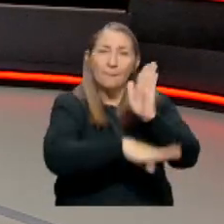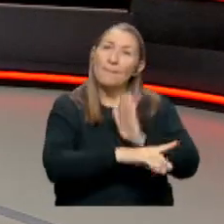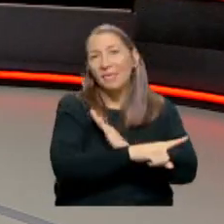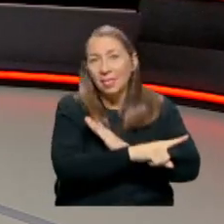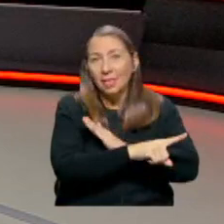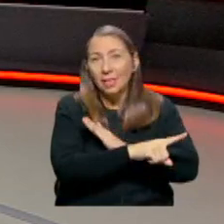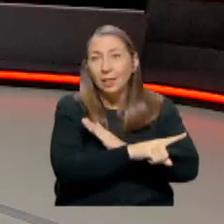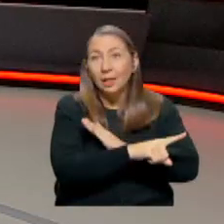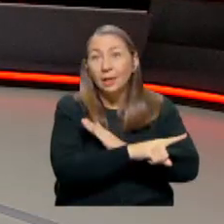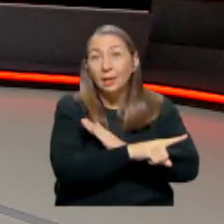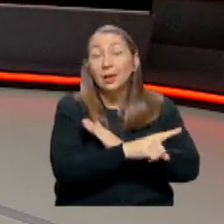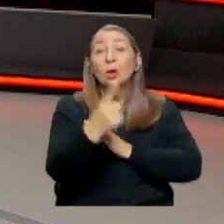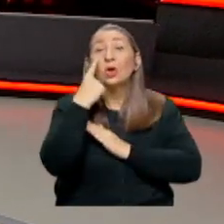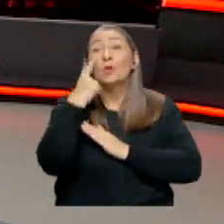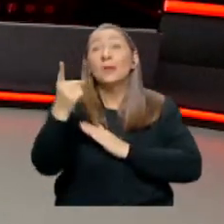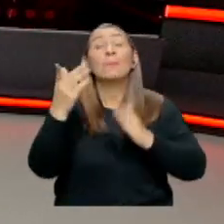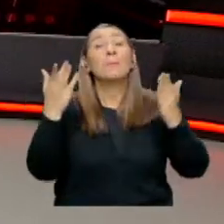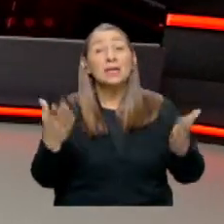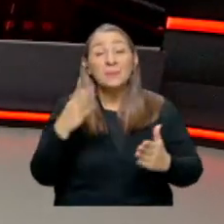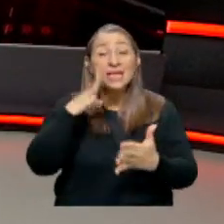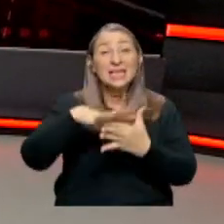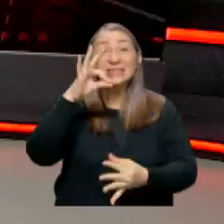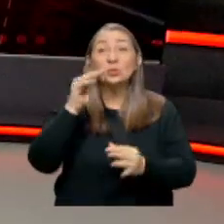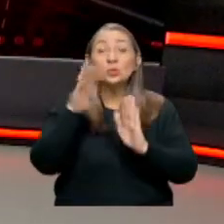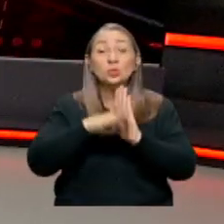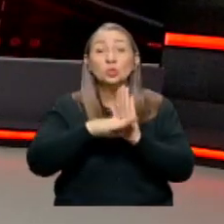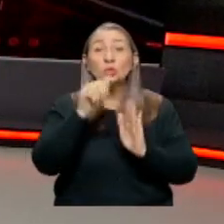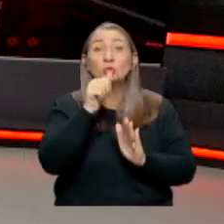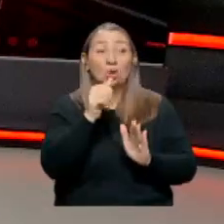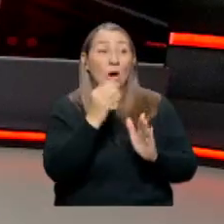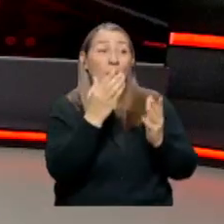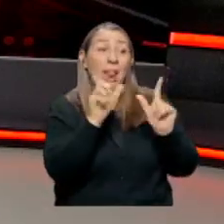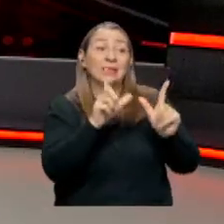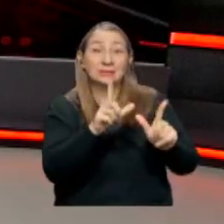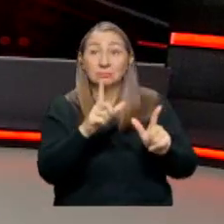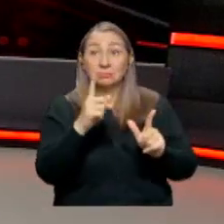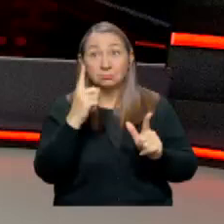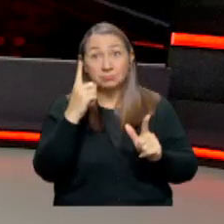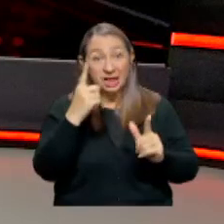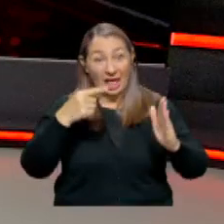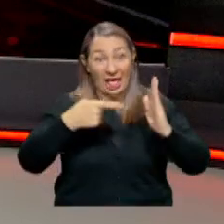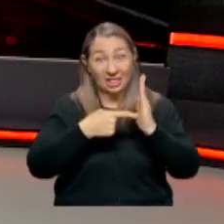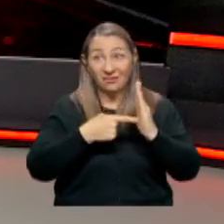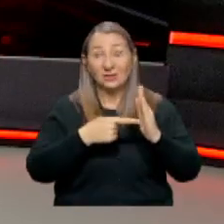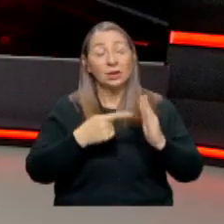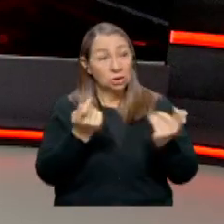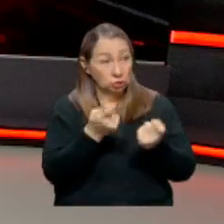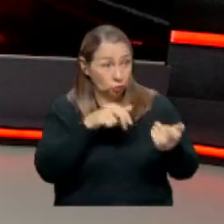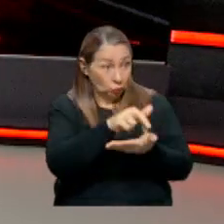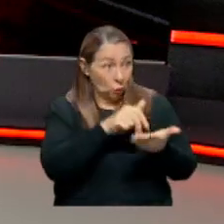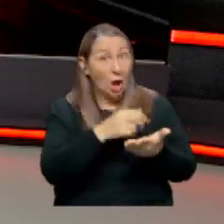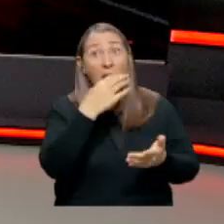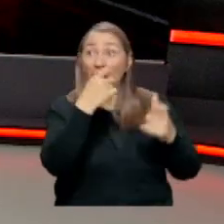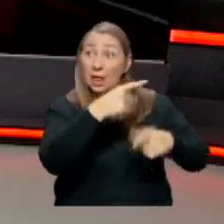indirildi hükümet Madem insanların ucuzsuz kullanması gibi bir amaçla sahiple hareket ediyor